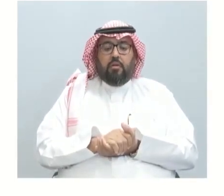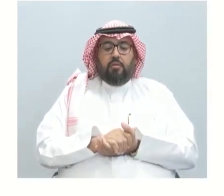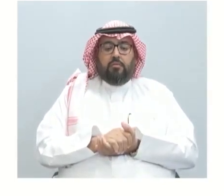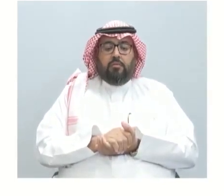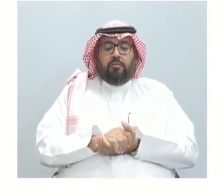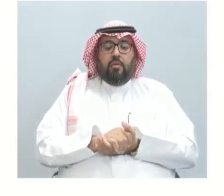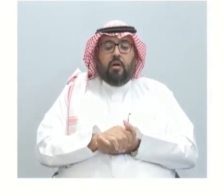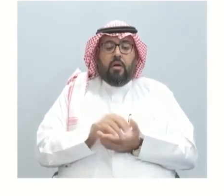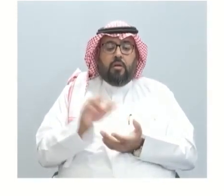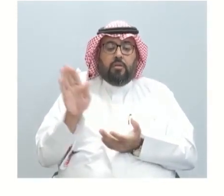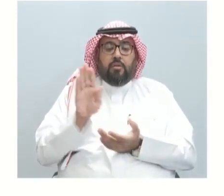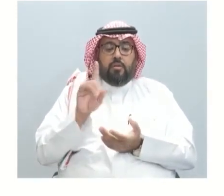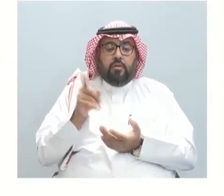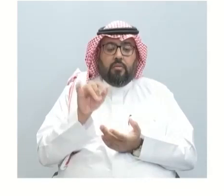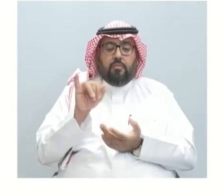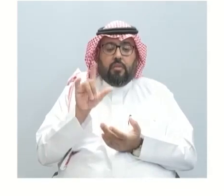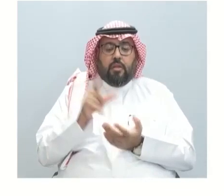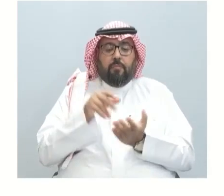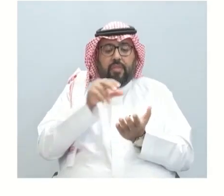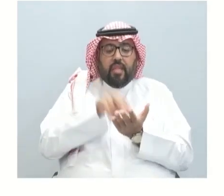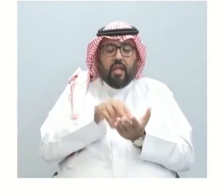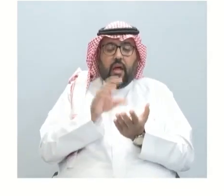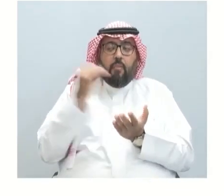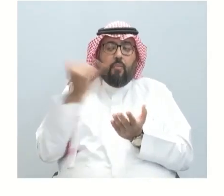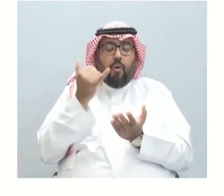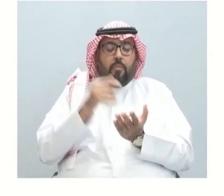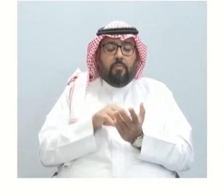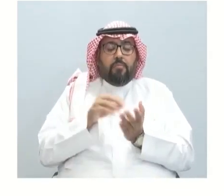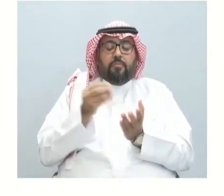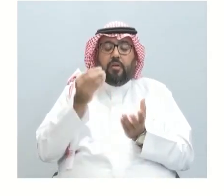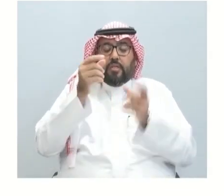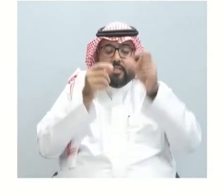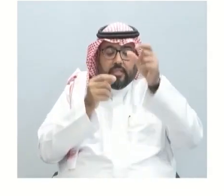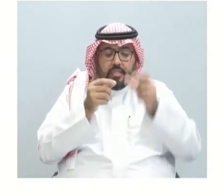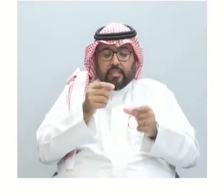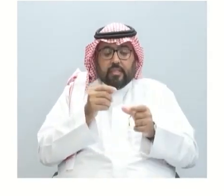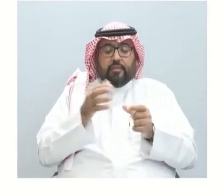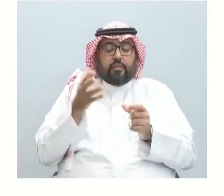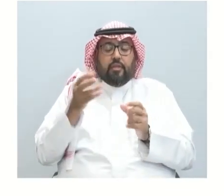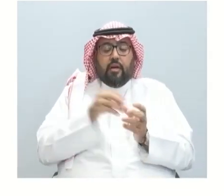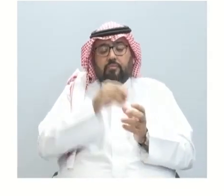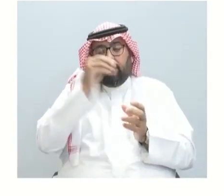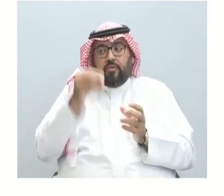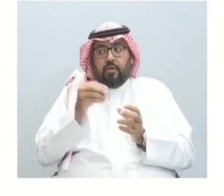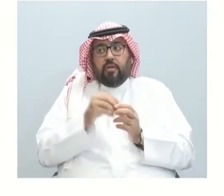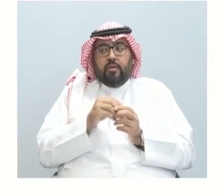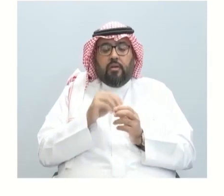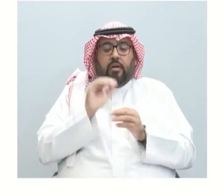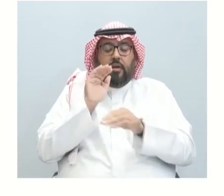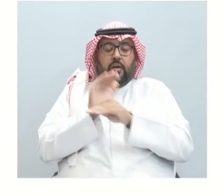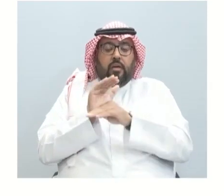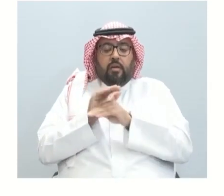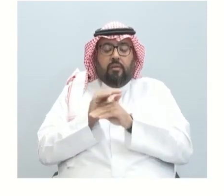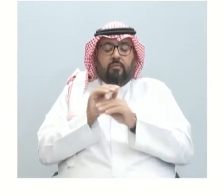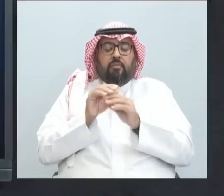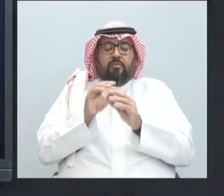تركيب مهم لانه يضمن انتقال نسخه كامله من الدي ان ايه المتضاعف الى الخلايا الجديده اذا قبل قليل وانا اذكر لكم